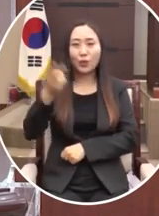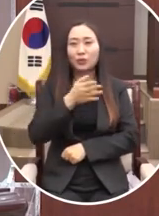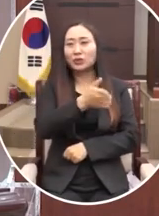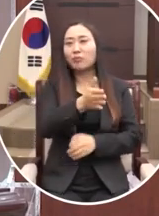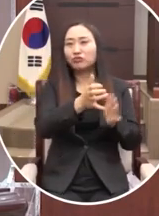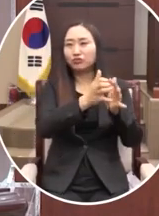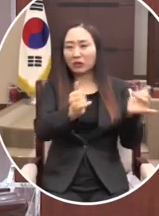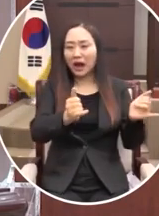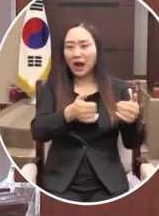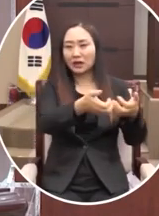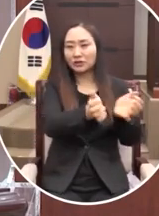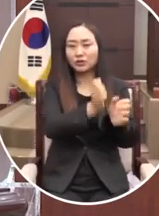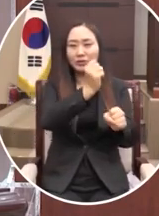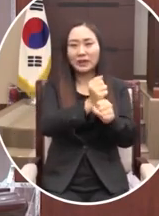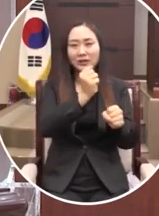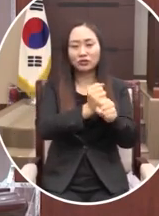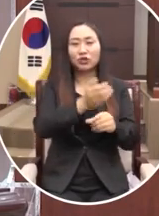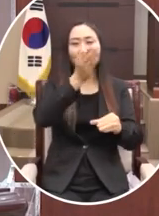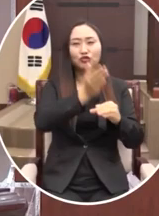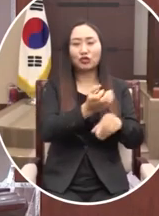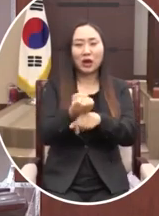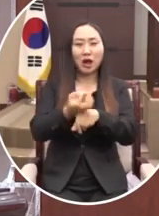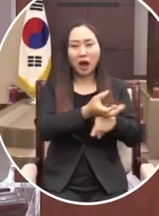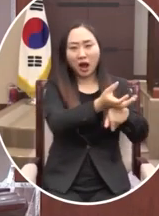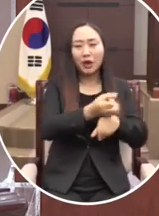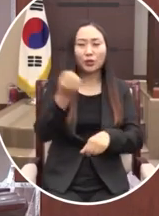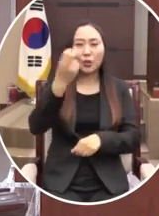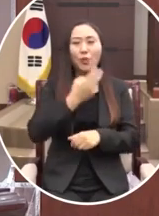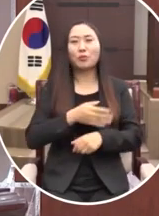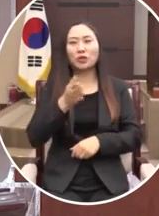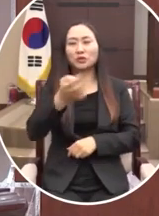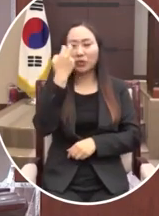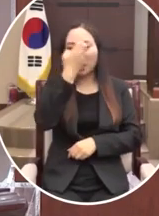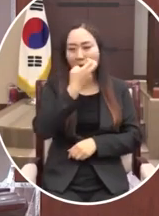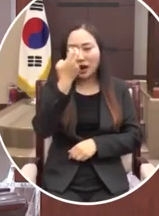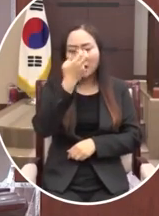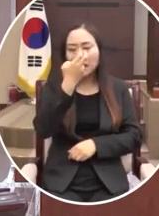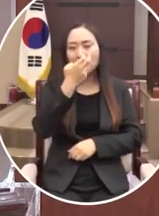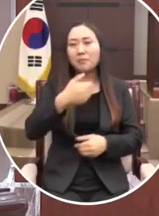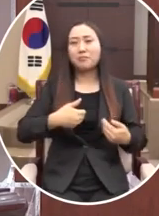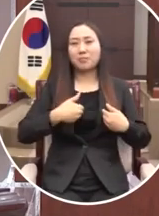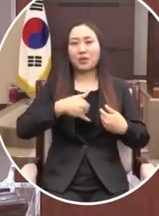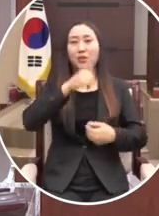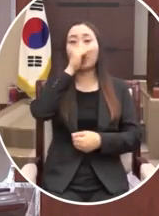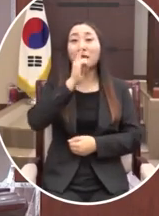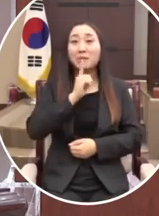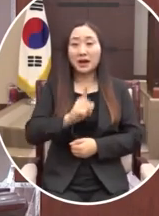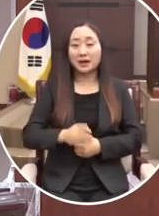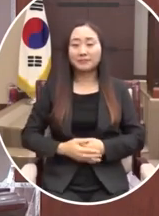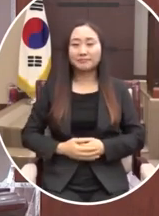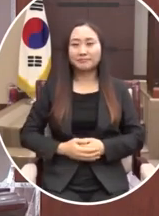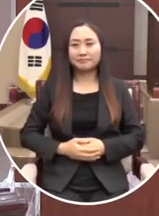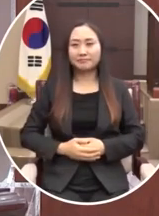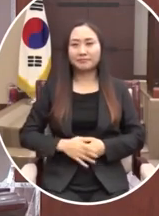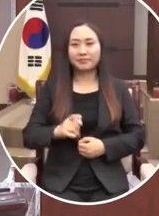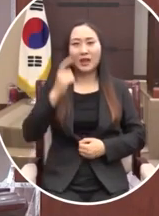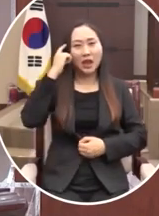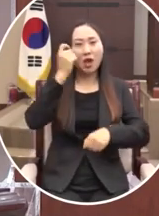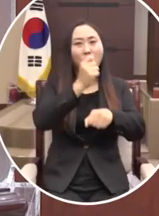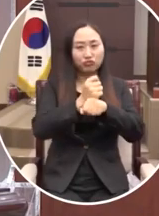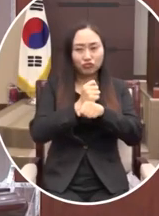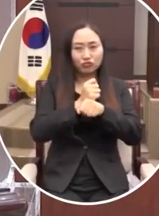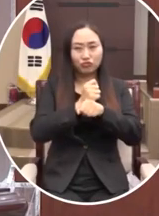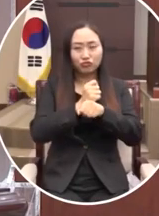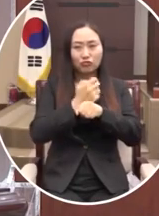전문가 그룹을 두어 중재 또는 전담관리할 것 등을 제안하는 내용입니다. 연구